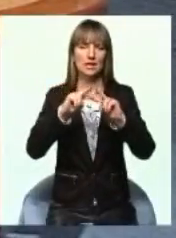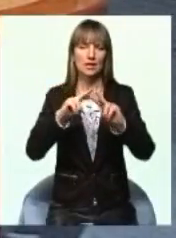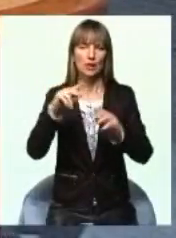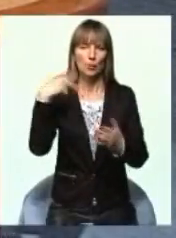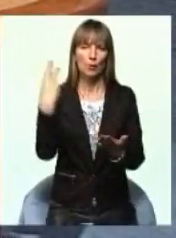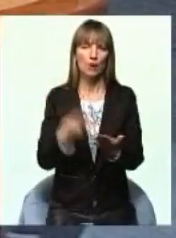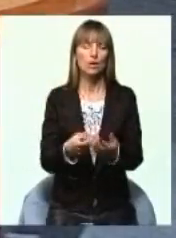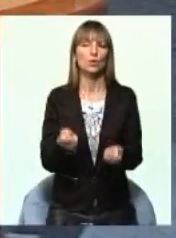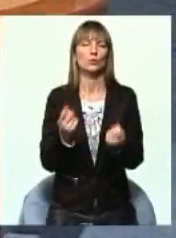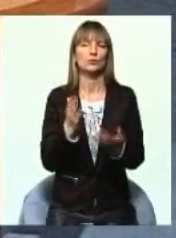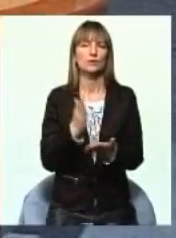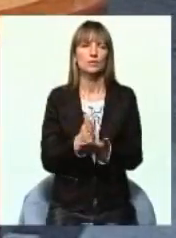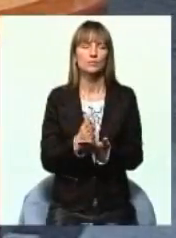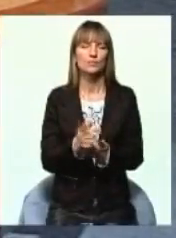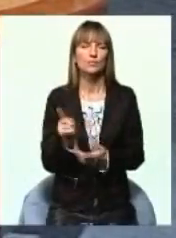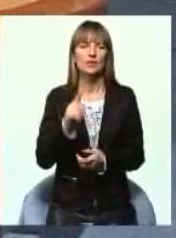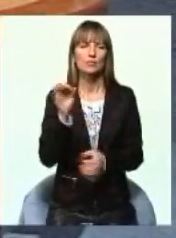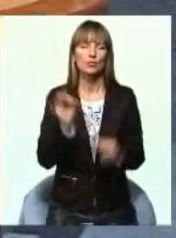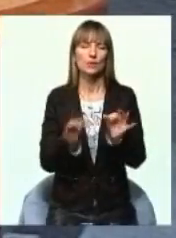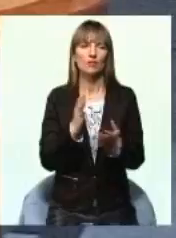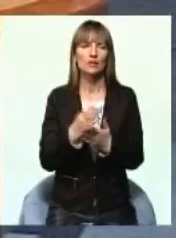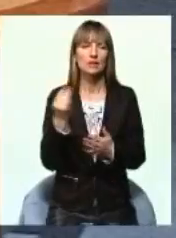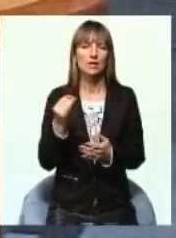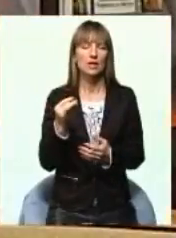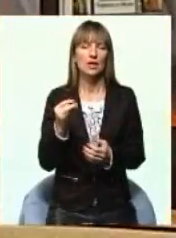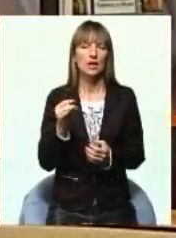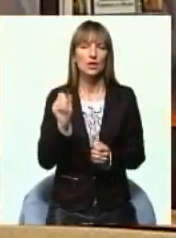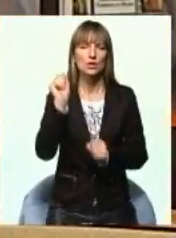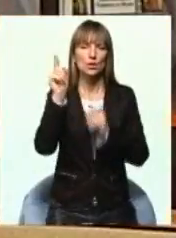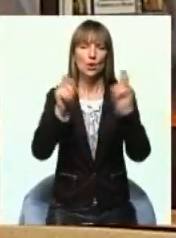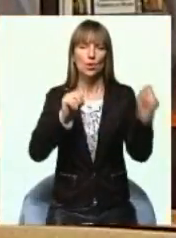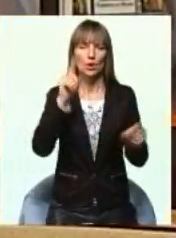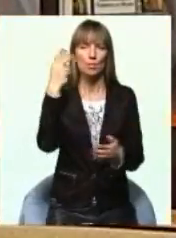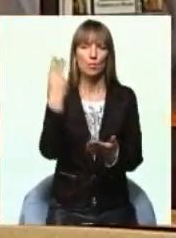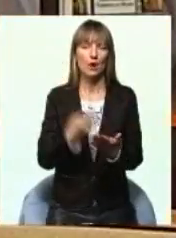виникає зорепад? Що це за природні явище таке цікаве? Зорепад – це коли